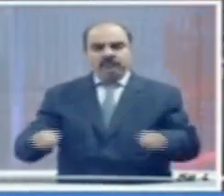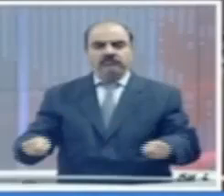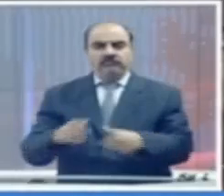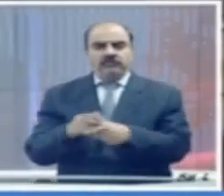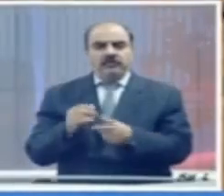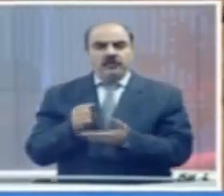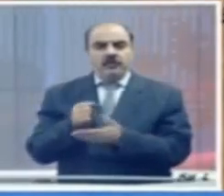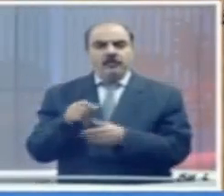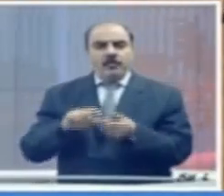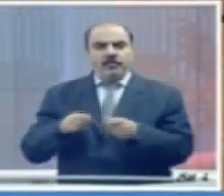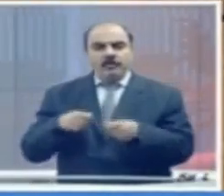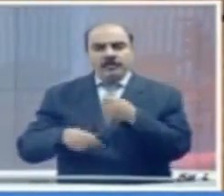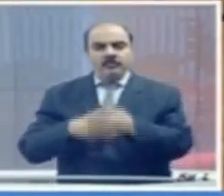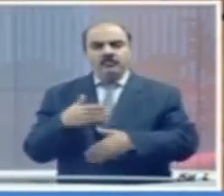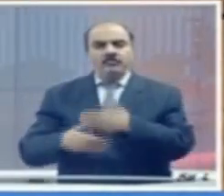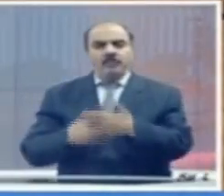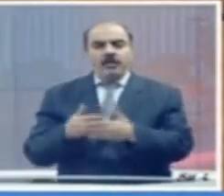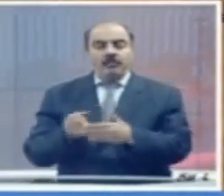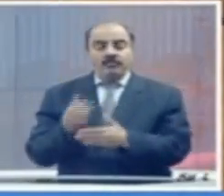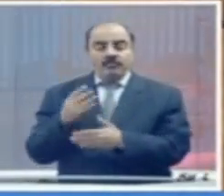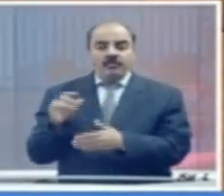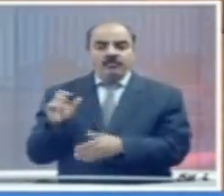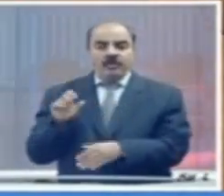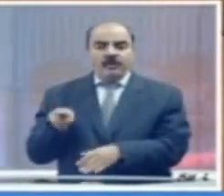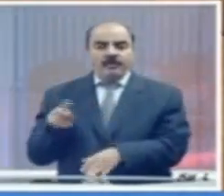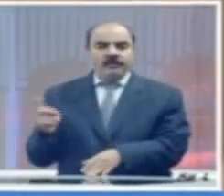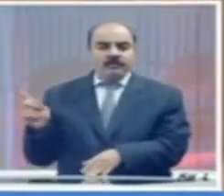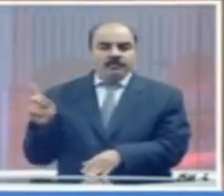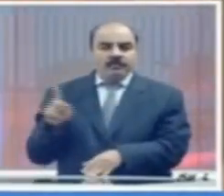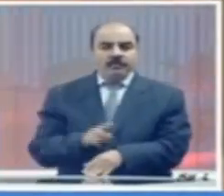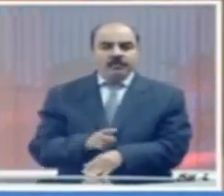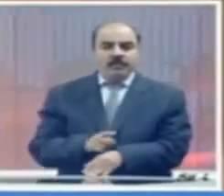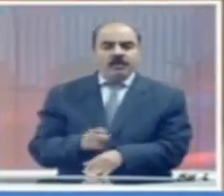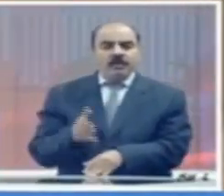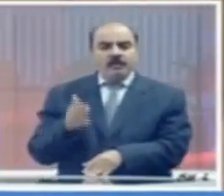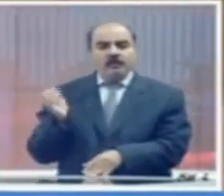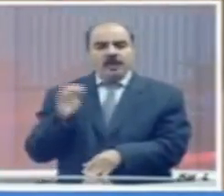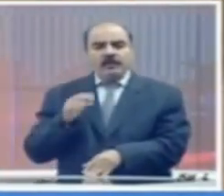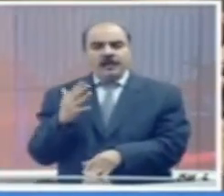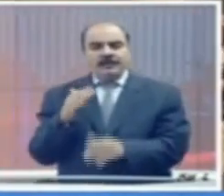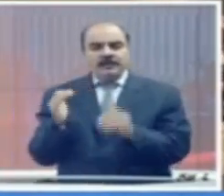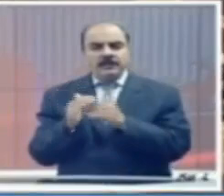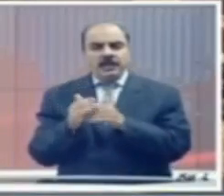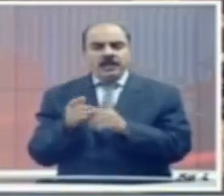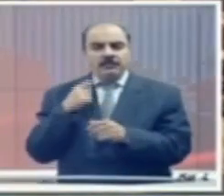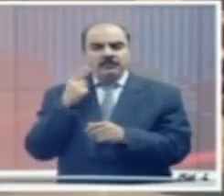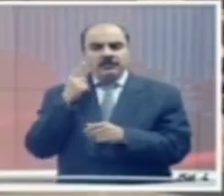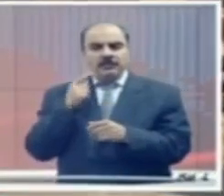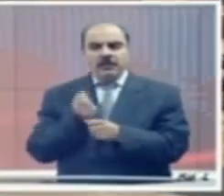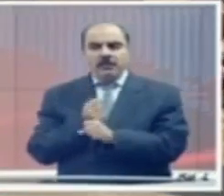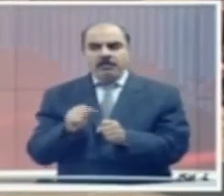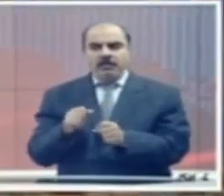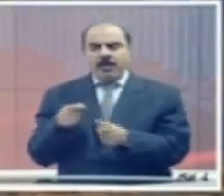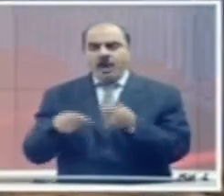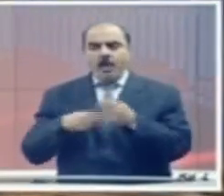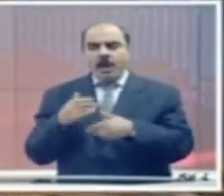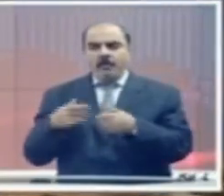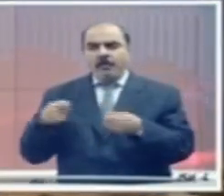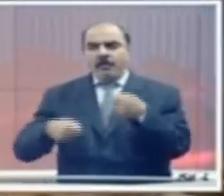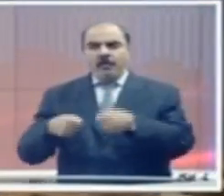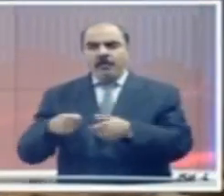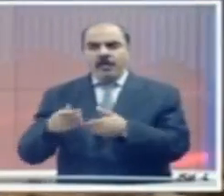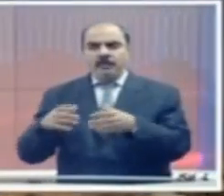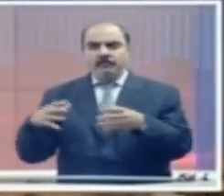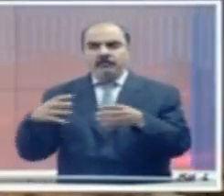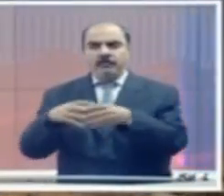250 مليون يورو للبنان خلال المؤتمر الذي عقد بشكل طارئ في أغسطس الماضي بعد 5 أيام